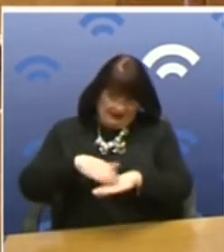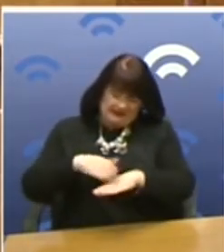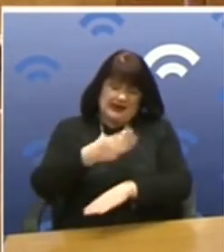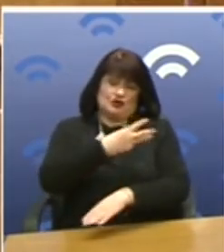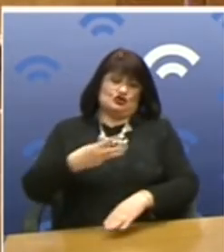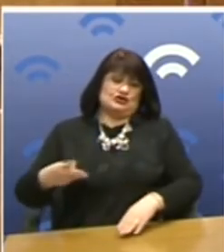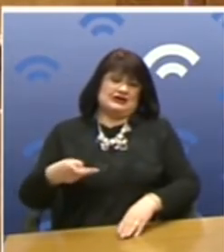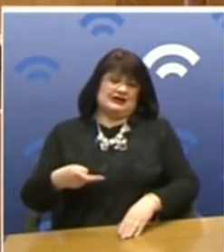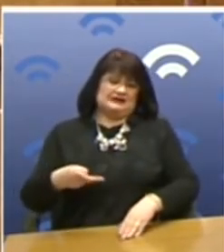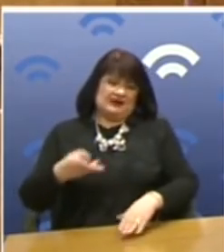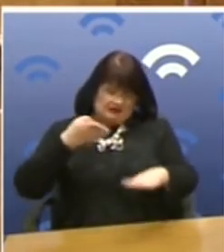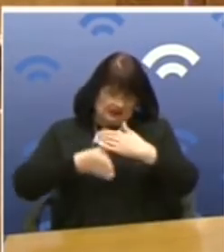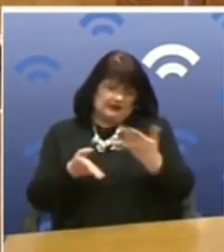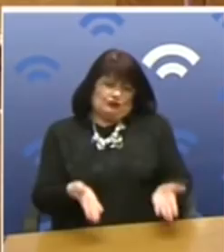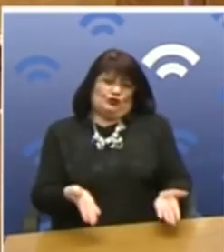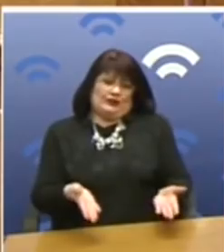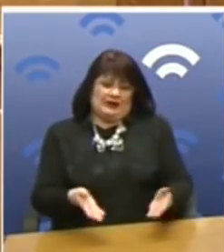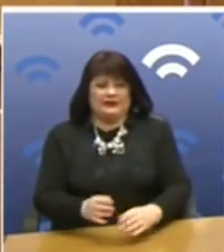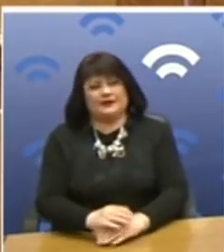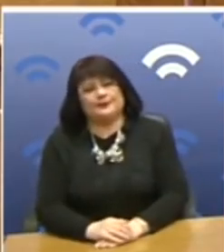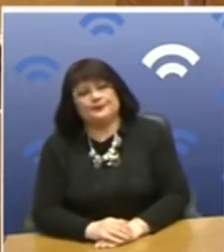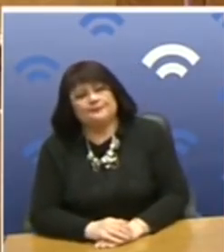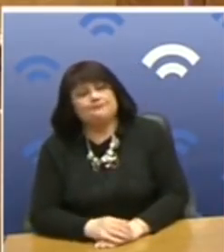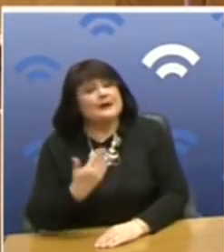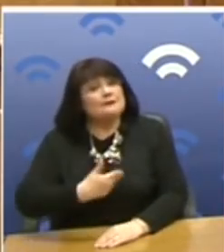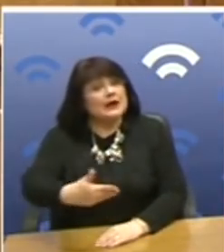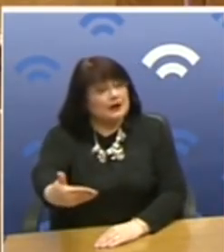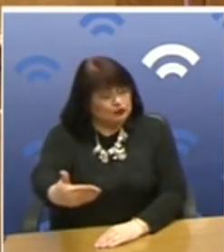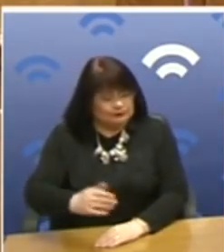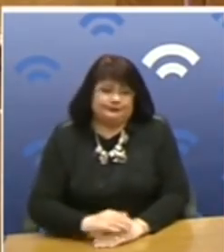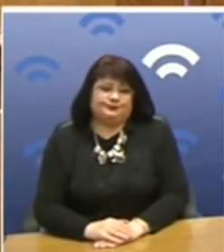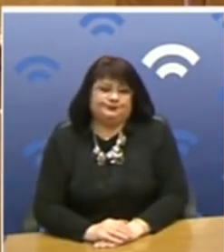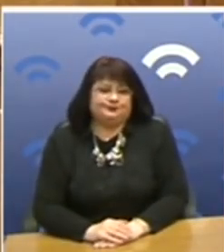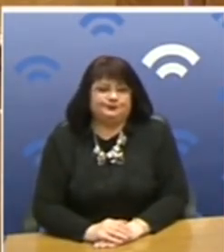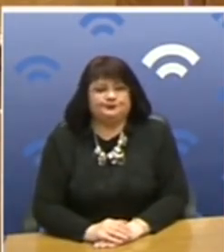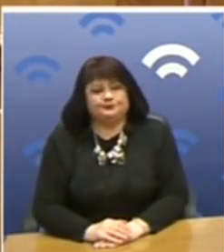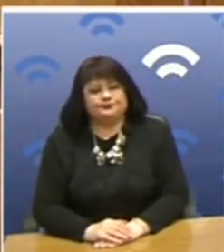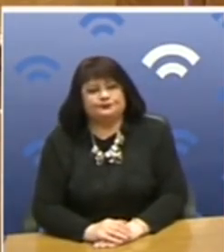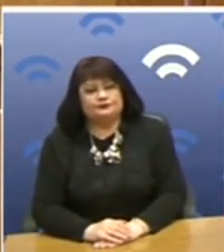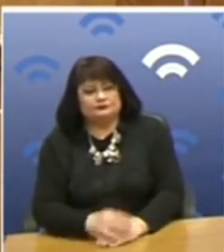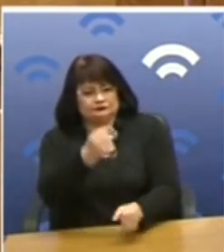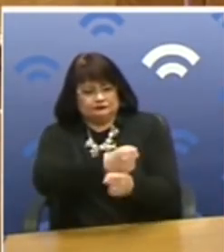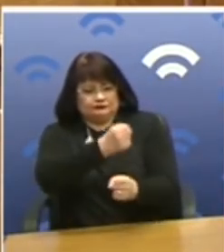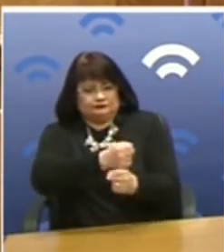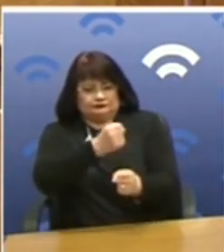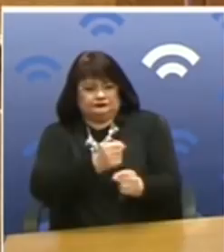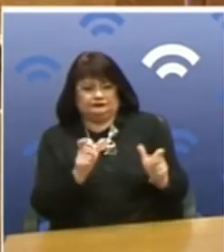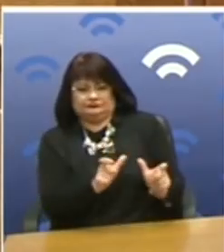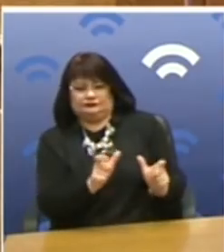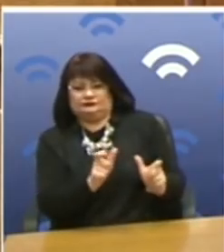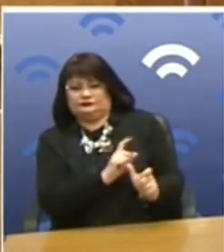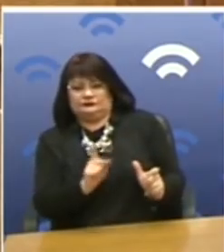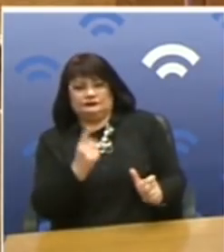για αυτά που ζούμε σήμερα. Παραπέρα, η άρση της καραντίνας θα αποκαλύψει